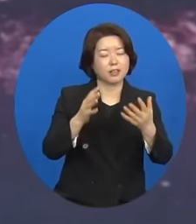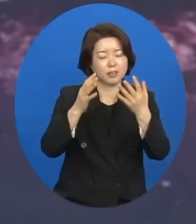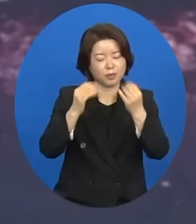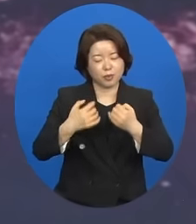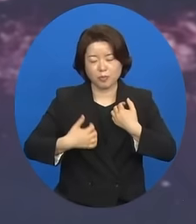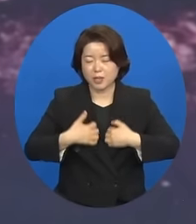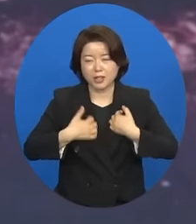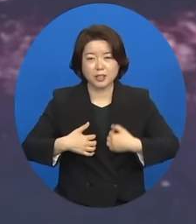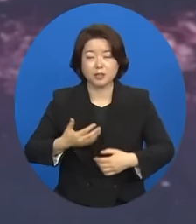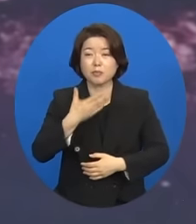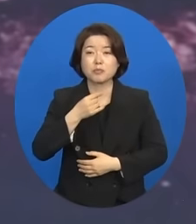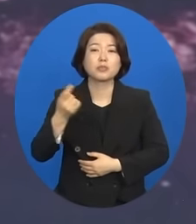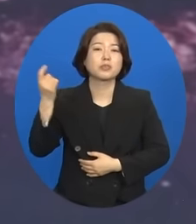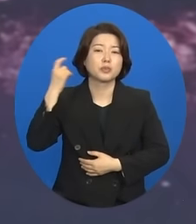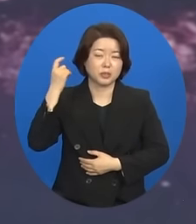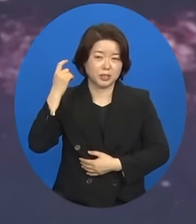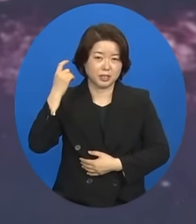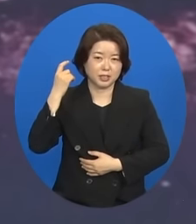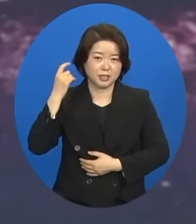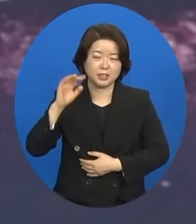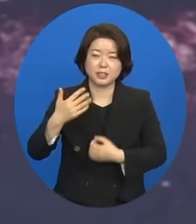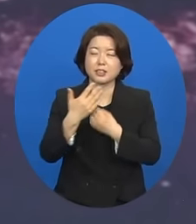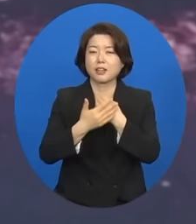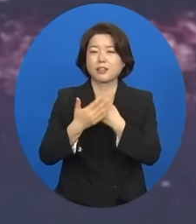기 식이고 이것이